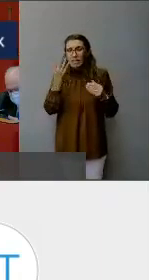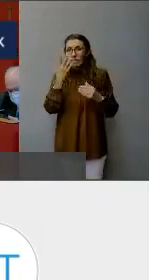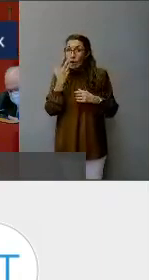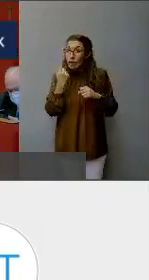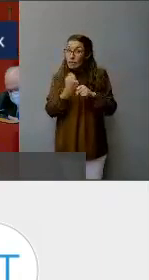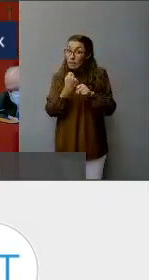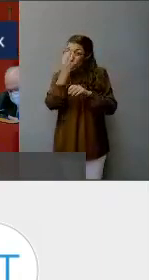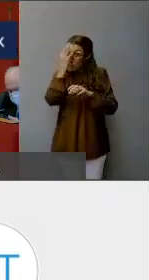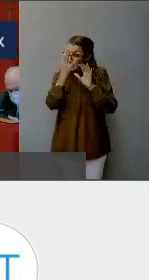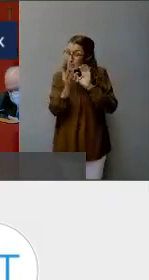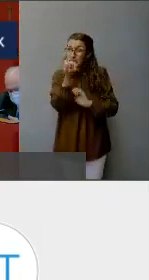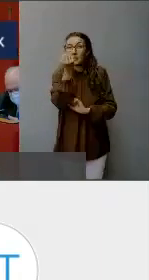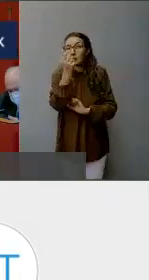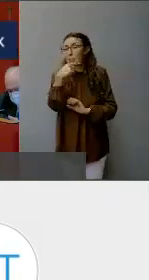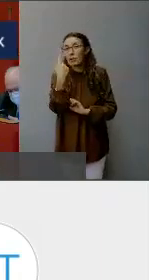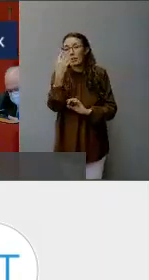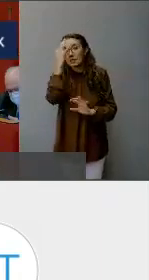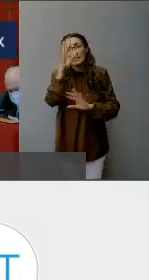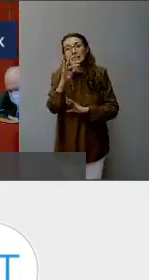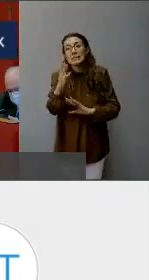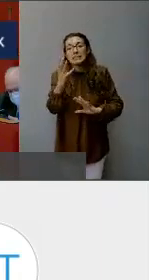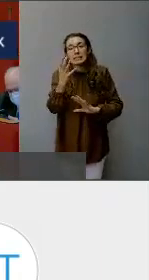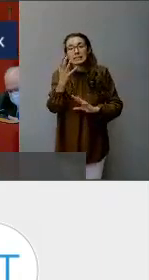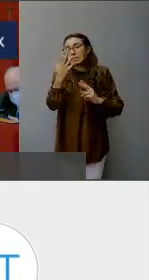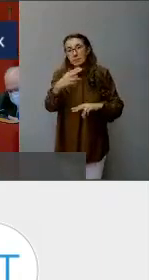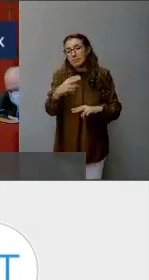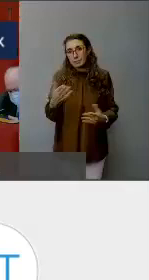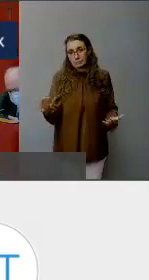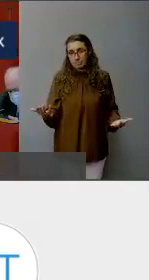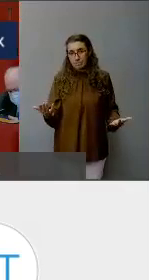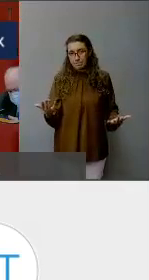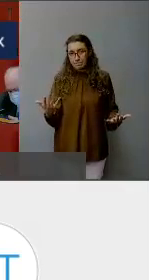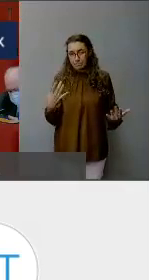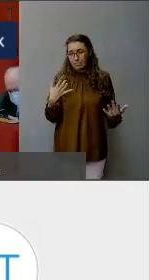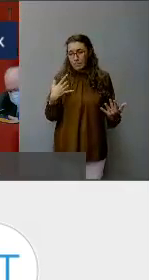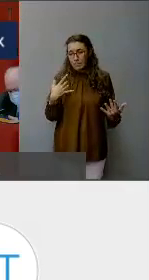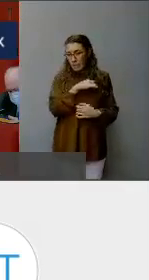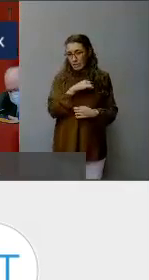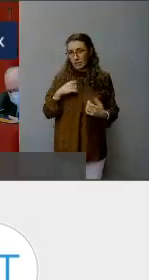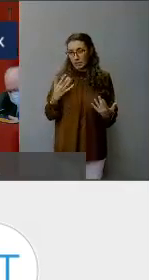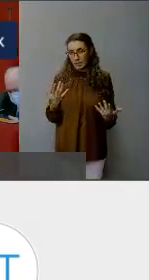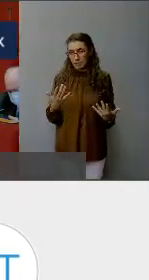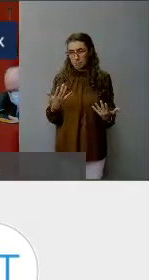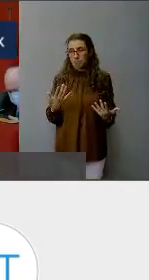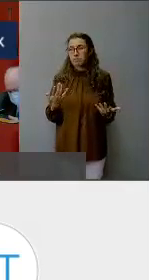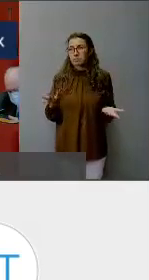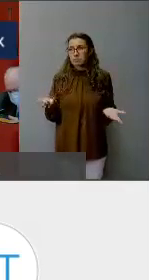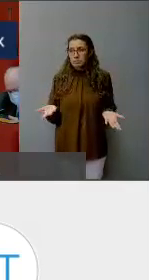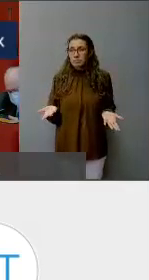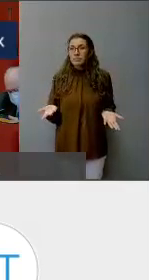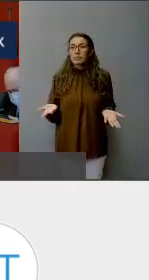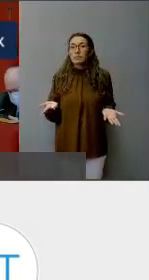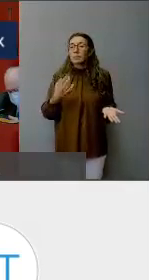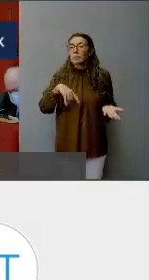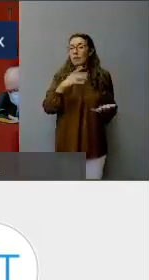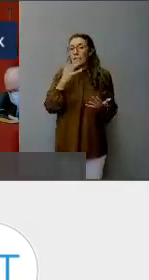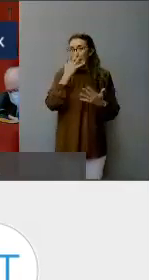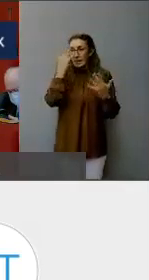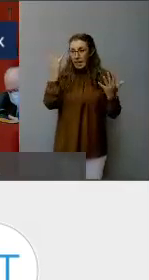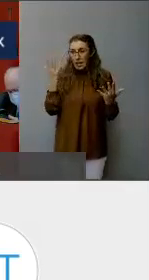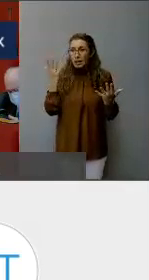quel risultato stenta ancora ad arrivare è chiaro quindi che oltre